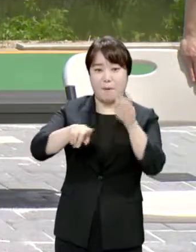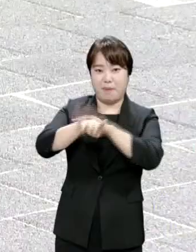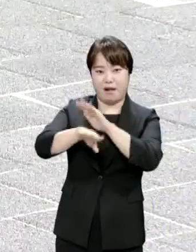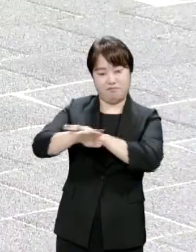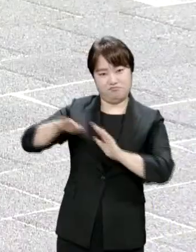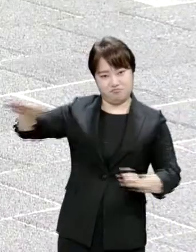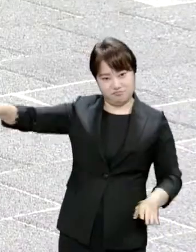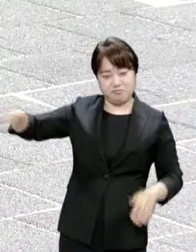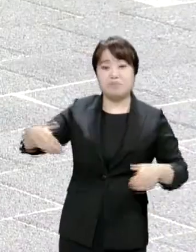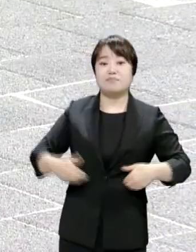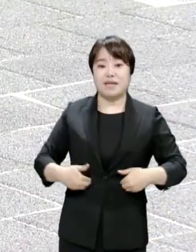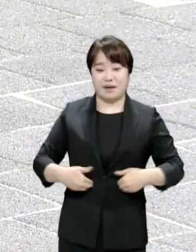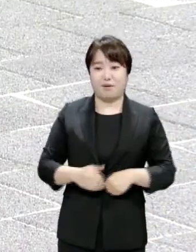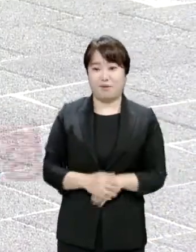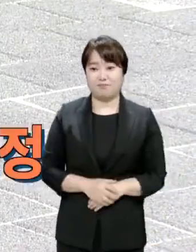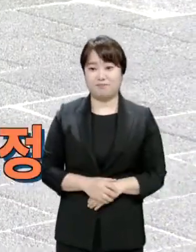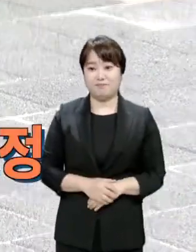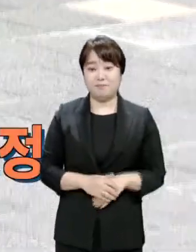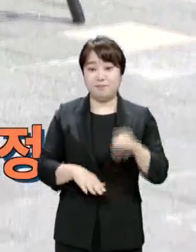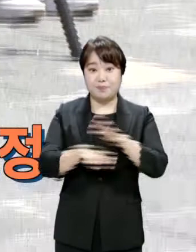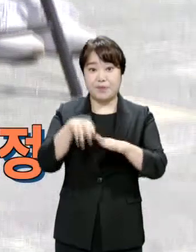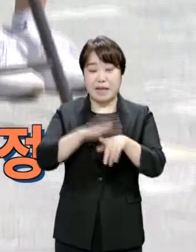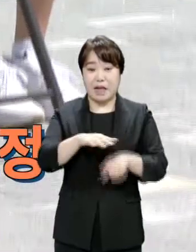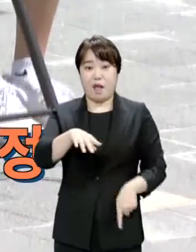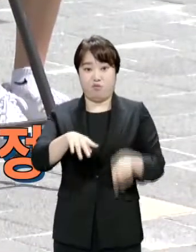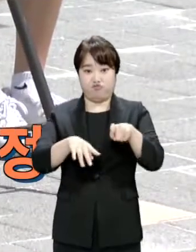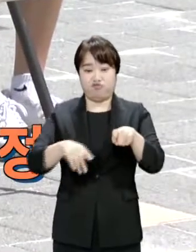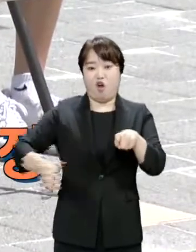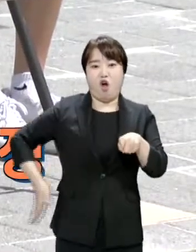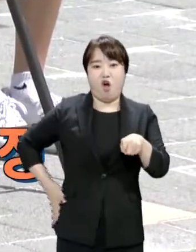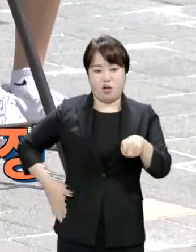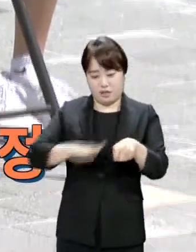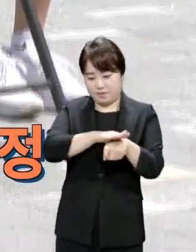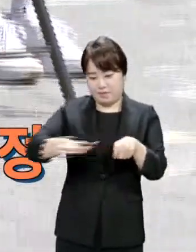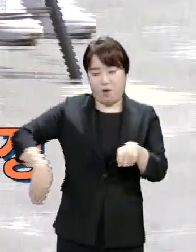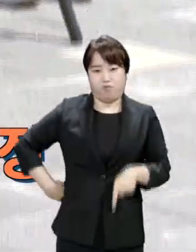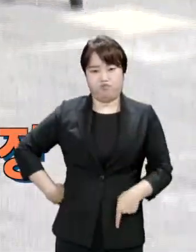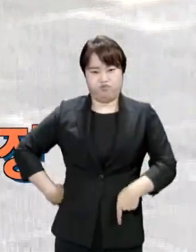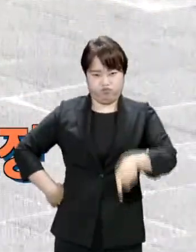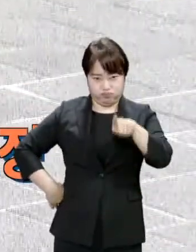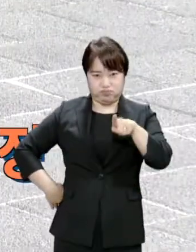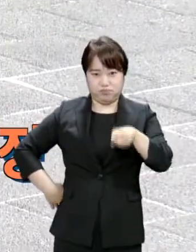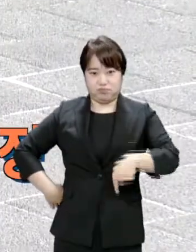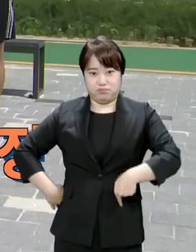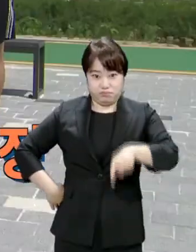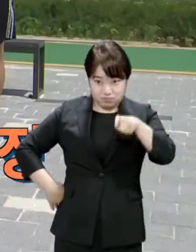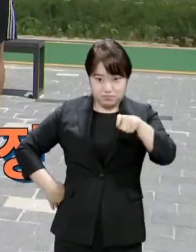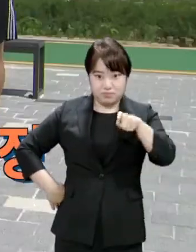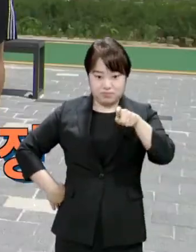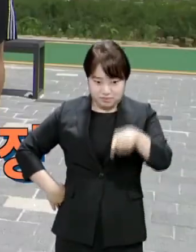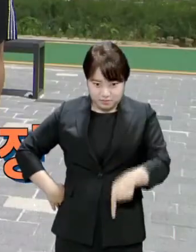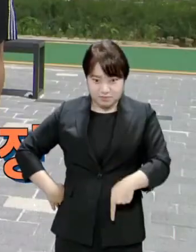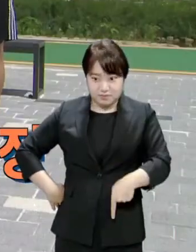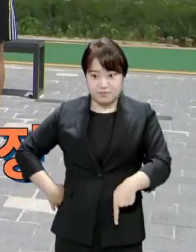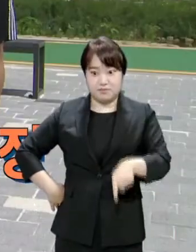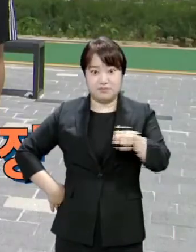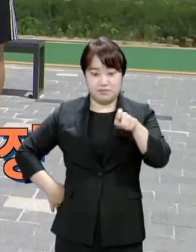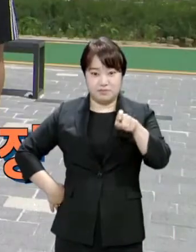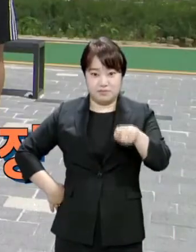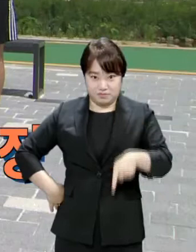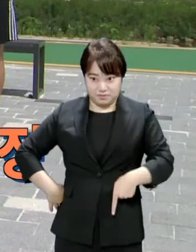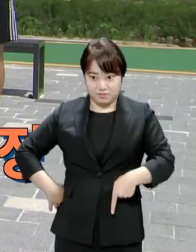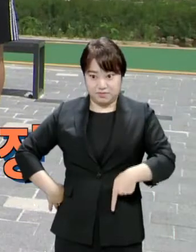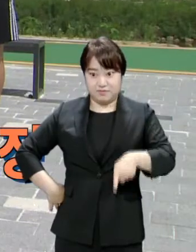뻗어주십니다. 이 동작을 하실 때 무릎을 허리 높이까지 올리시고 내리셨다가 다시 다리를 핀 상태로